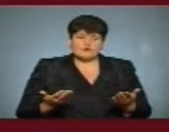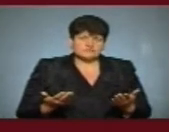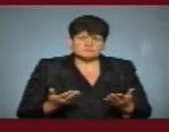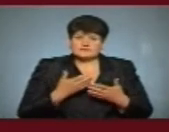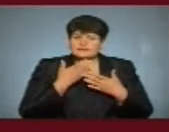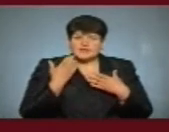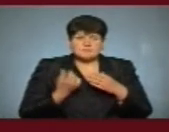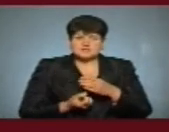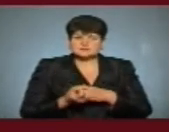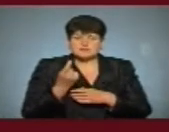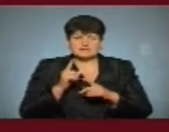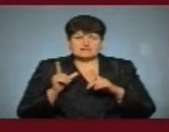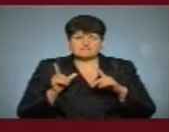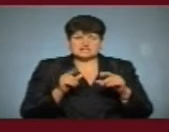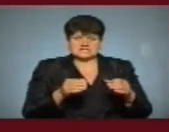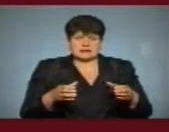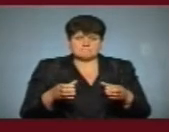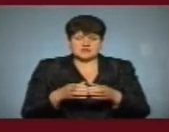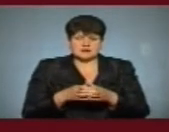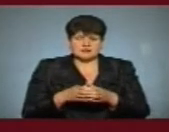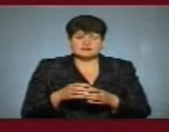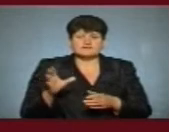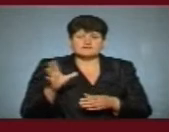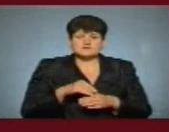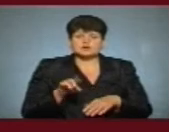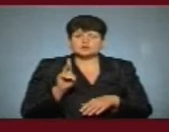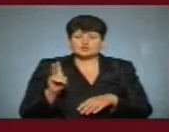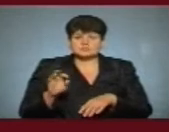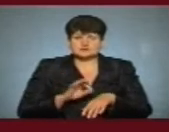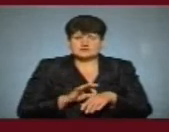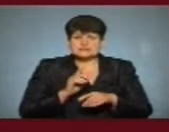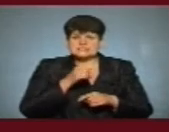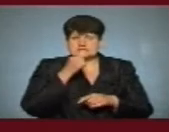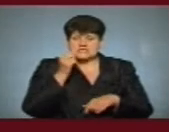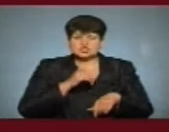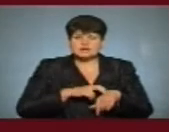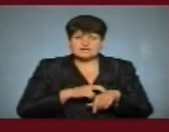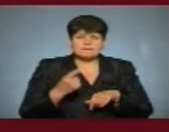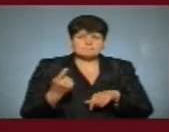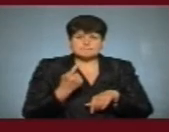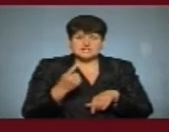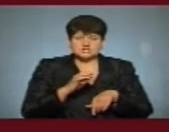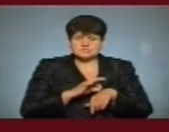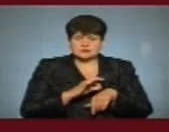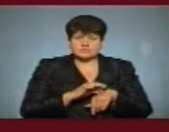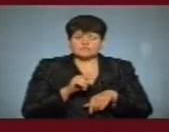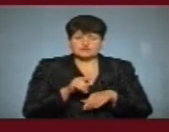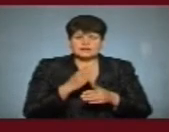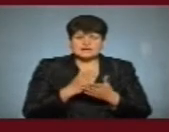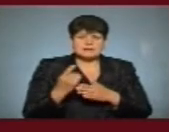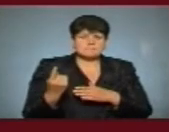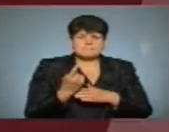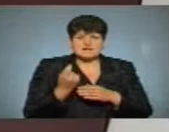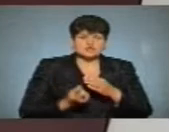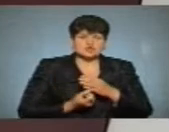нема спалаху на виїзних бригадах. З тих, які захворіли, тільки один старший лікар, яка перша захворіла, то вона є перше